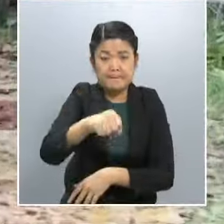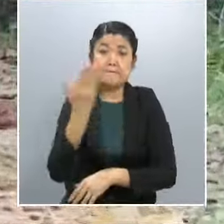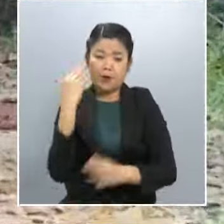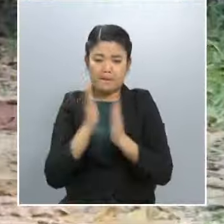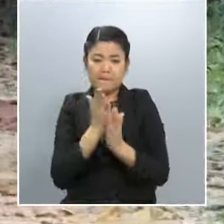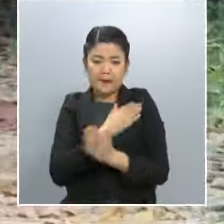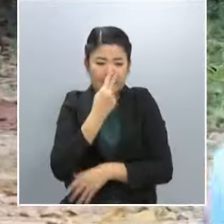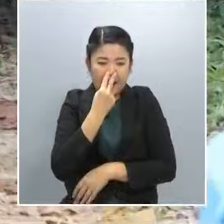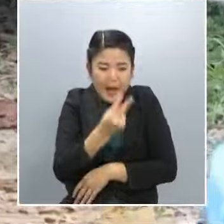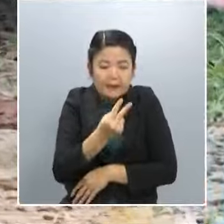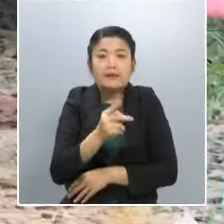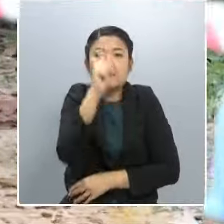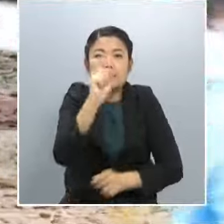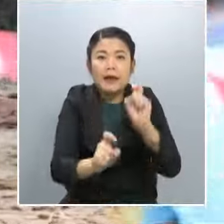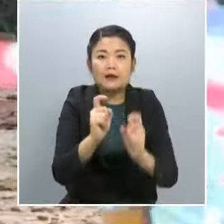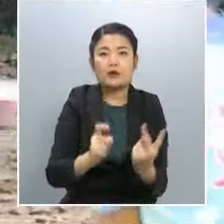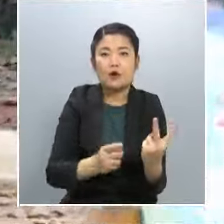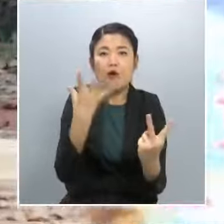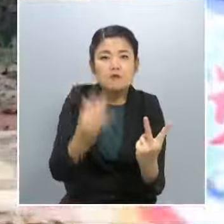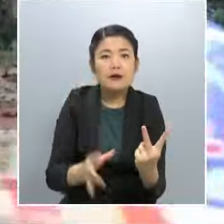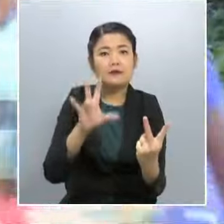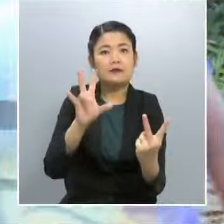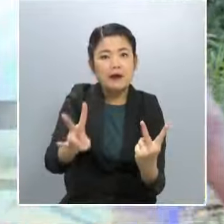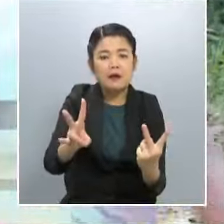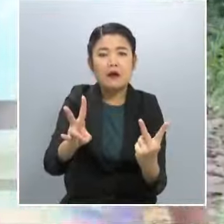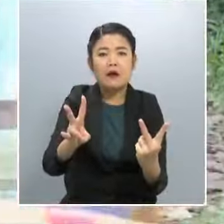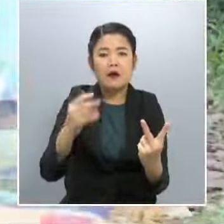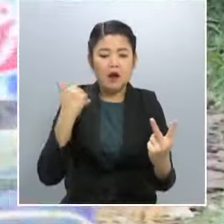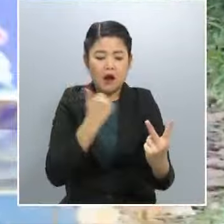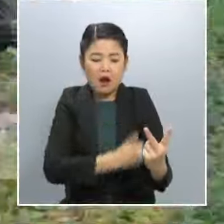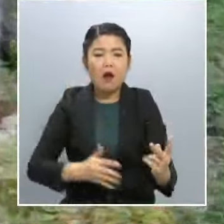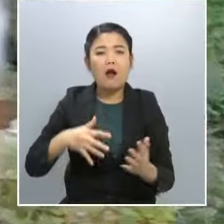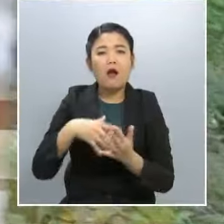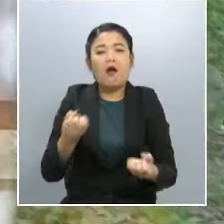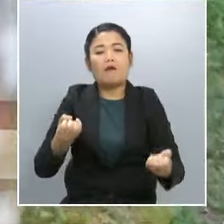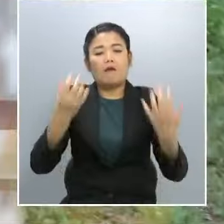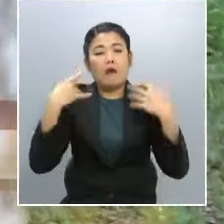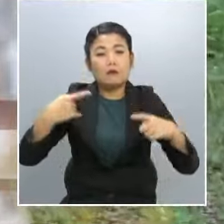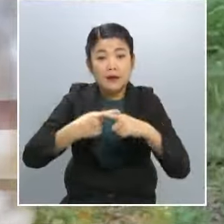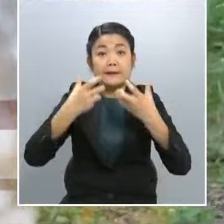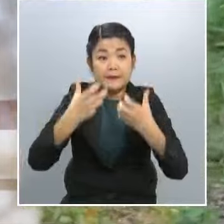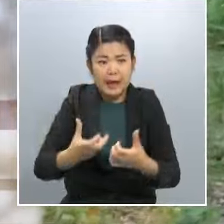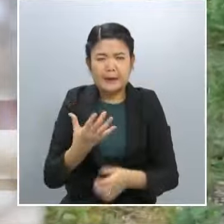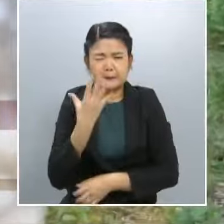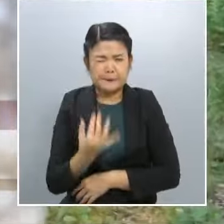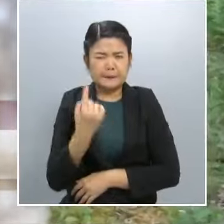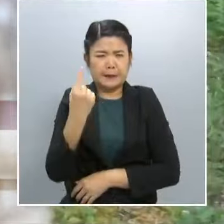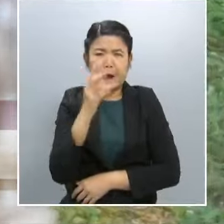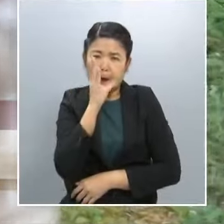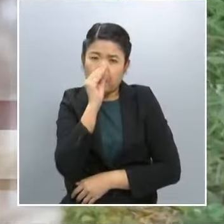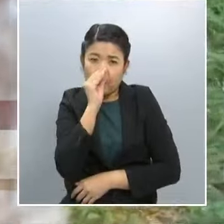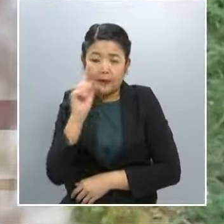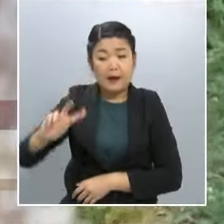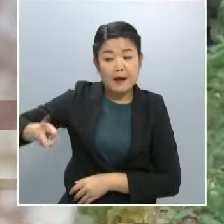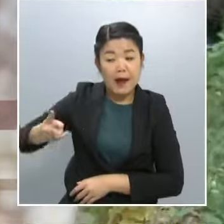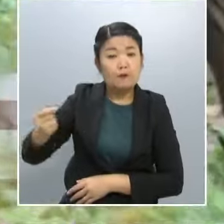ชีวิตแล้ว2คนอีก7คนเนี่ยไม่มีเรี่ยวแรงอาการสาหัสมีคนเดียวที่พอจะพูดได้ผ่านล่าม